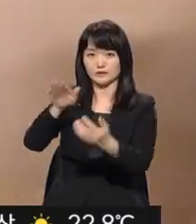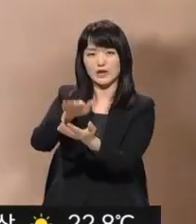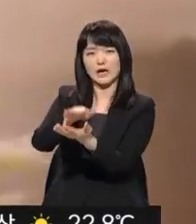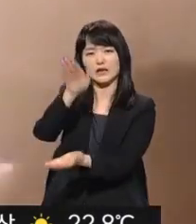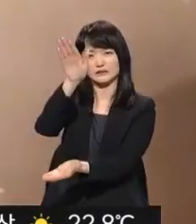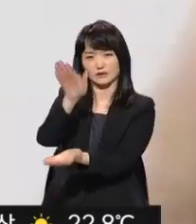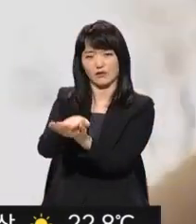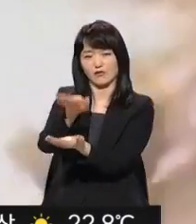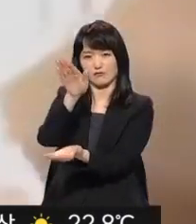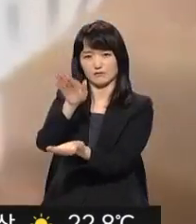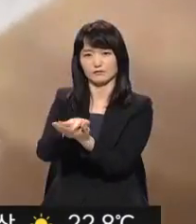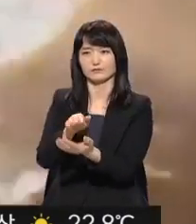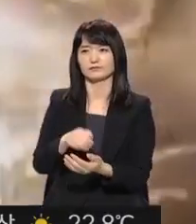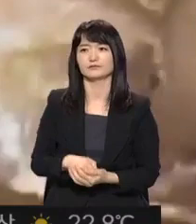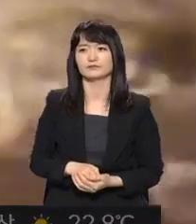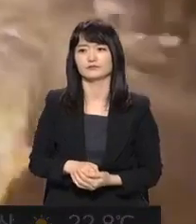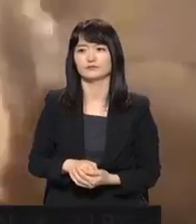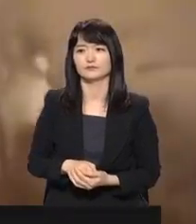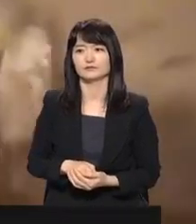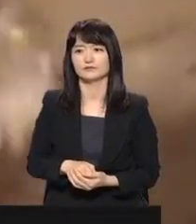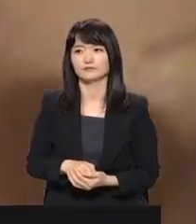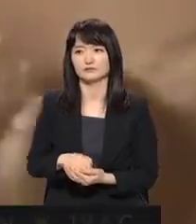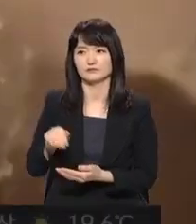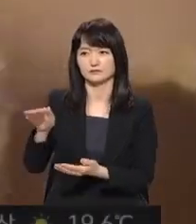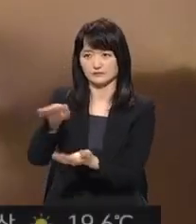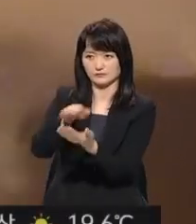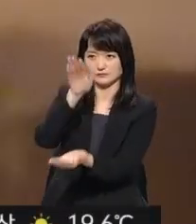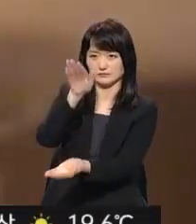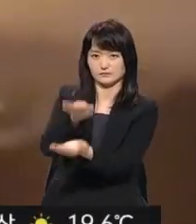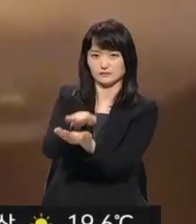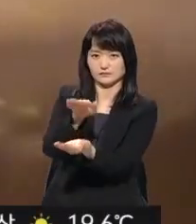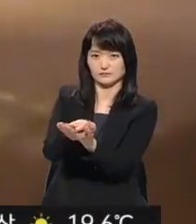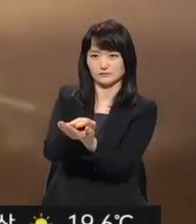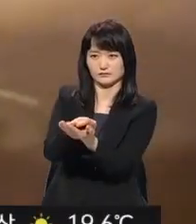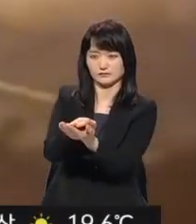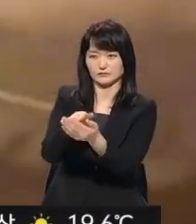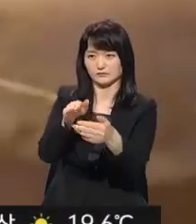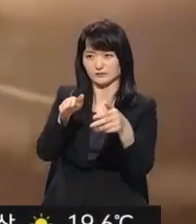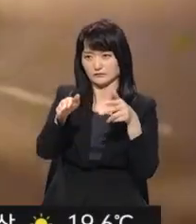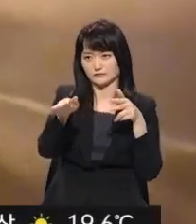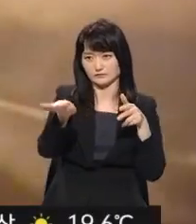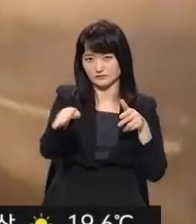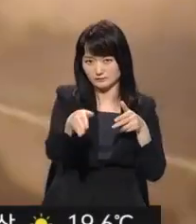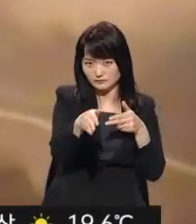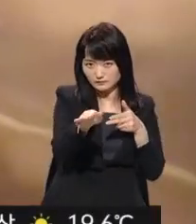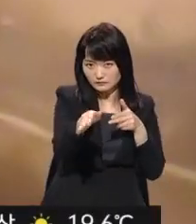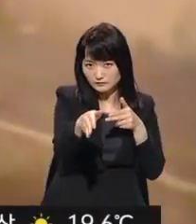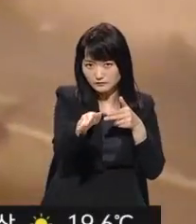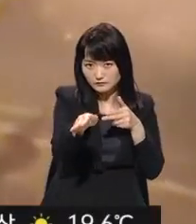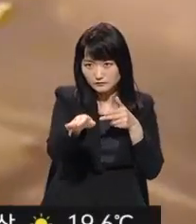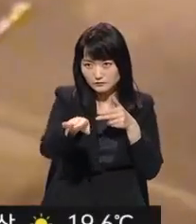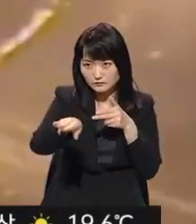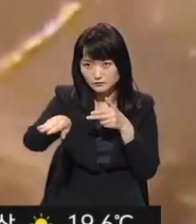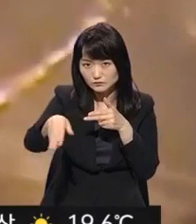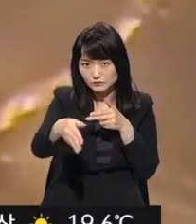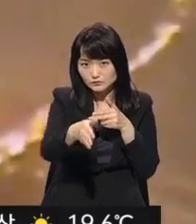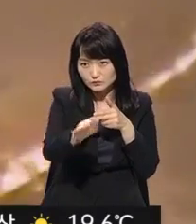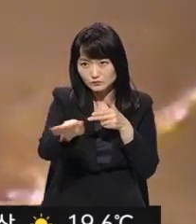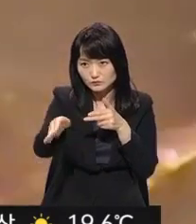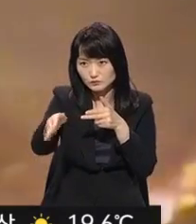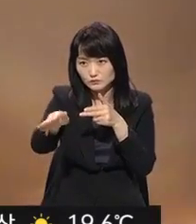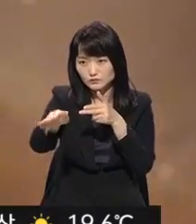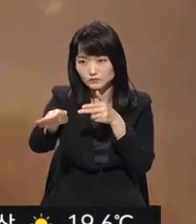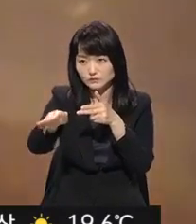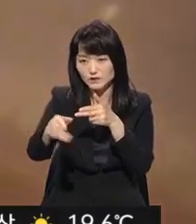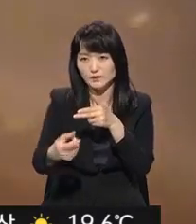악어였습니다. 악어. 빈꼬리 보이시죠? 빈꼬리. 네, 카메라는 계속해서 악어를 따라가 보는데 귀찮았던 건지 악어는